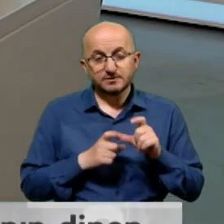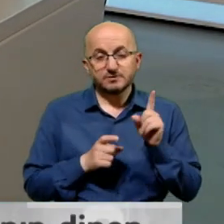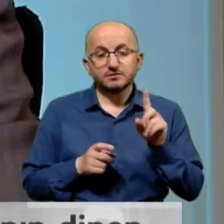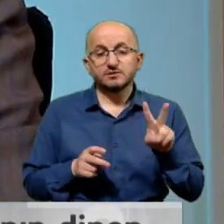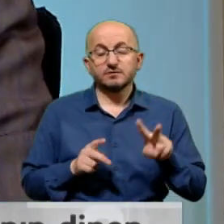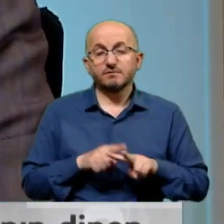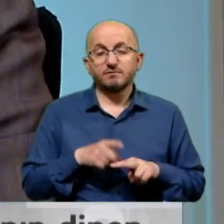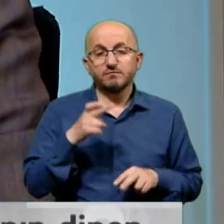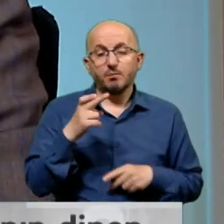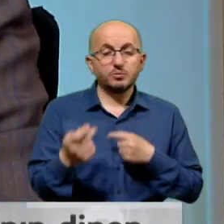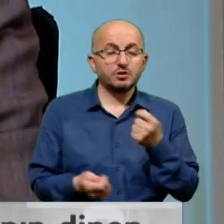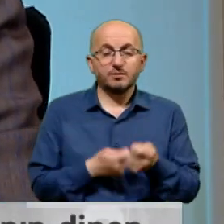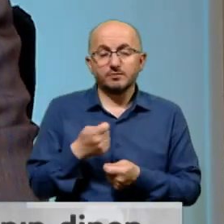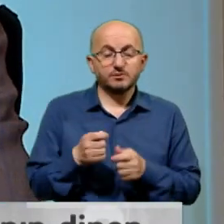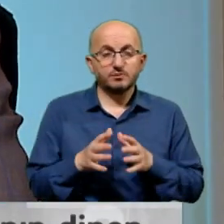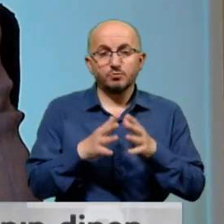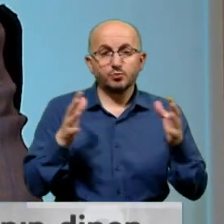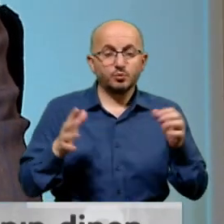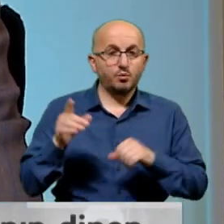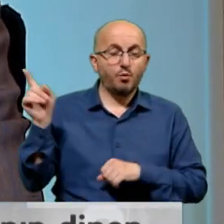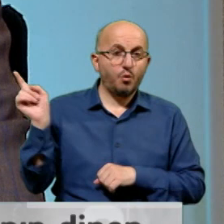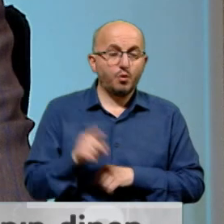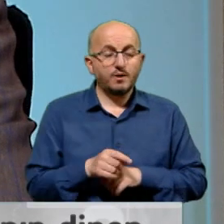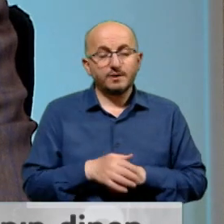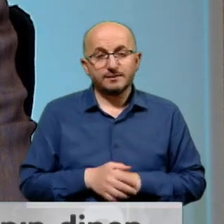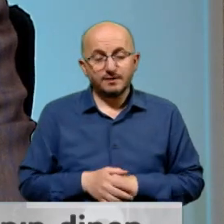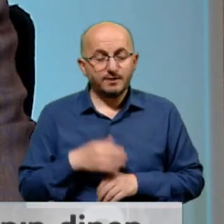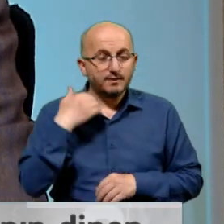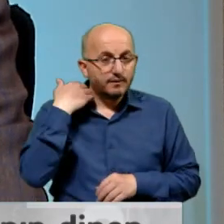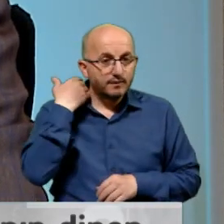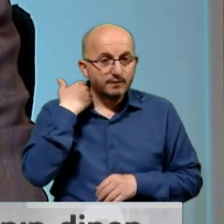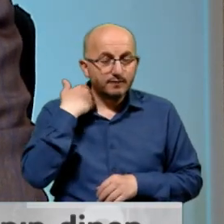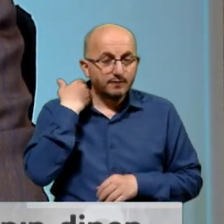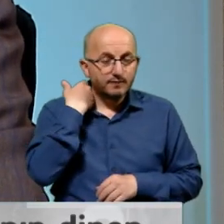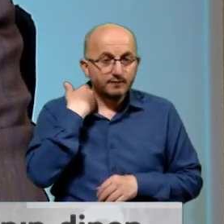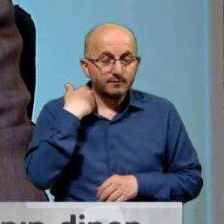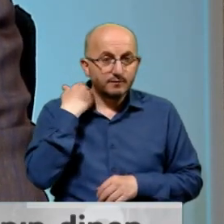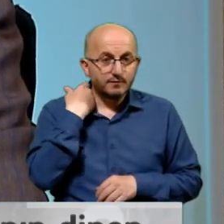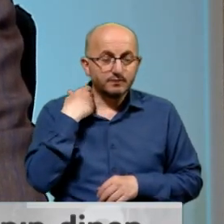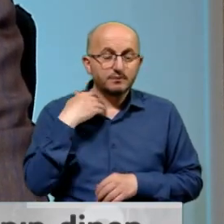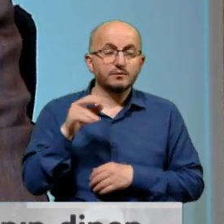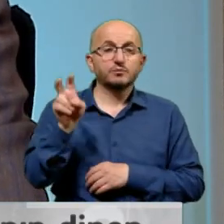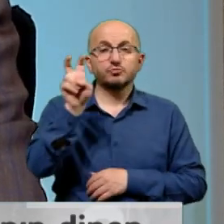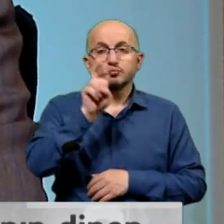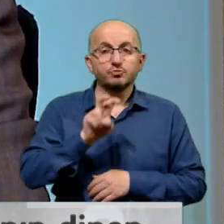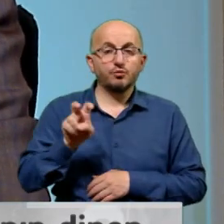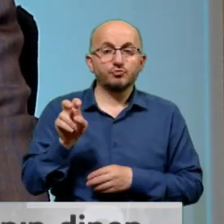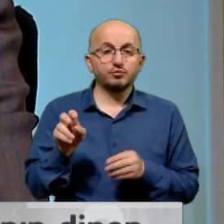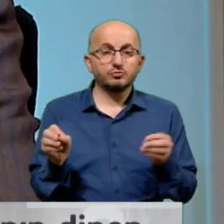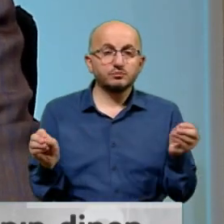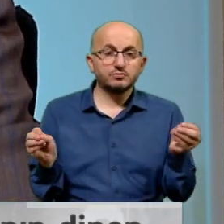ise yine aynı şekilde büyük oranda efendim yani döviz takasına